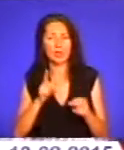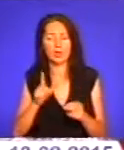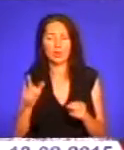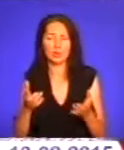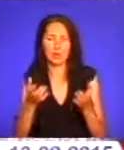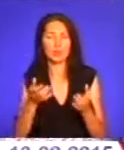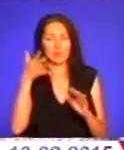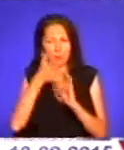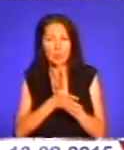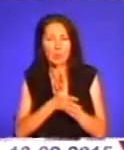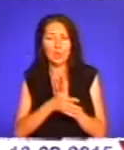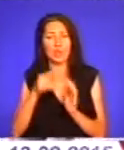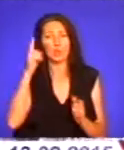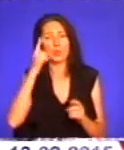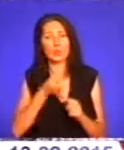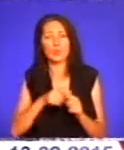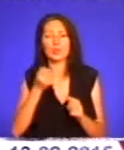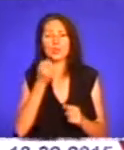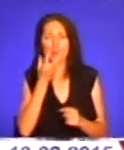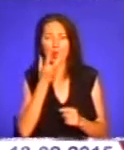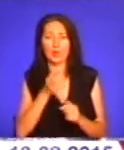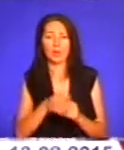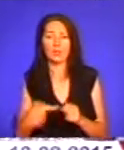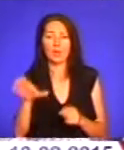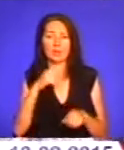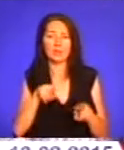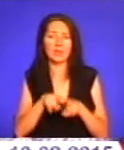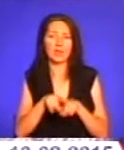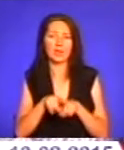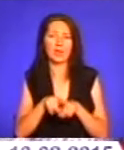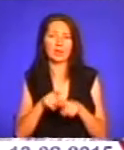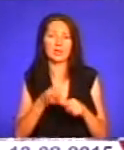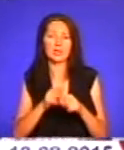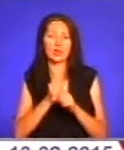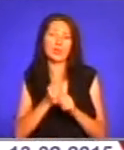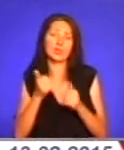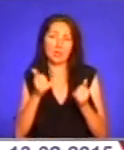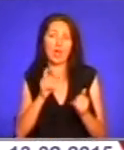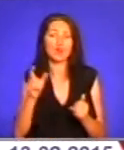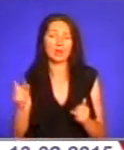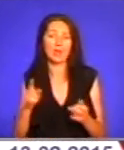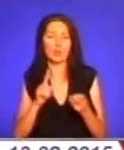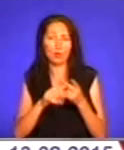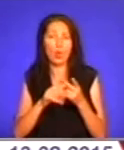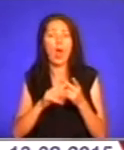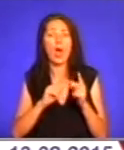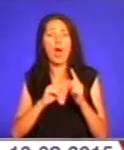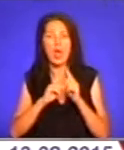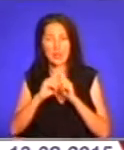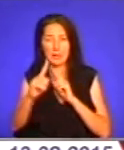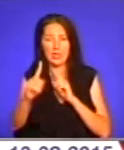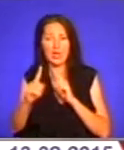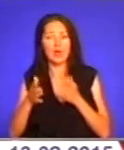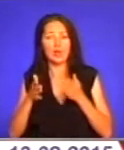прийняли люди цю лінію. Я думаю, що це добре, бо все-таки це робиться для них. Друга лінія, що пролягатиме через